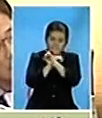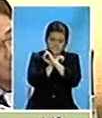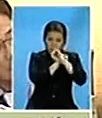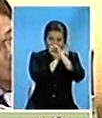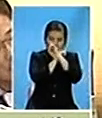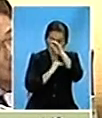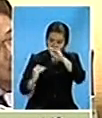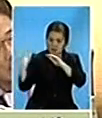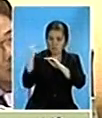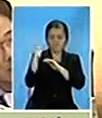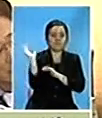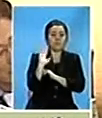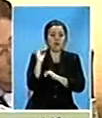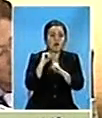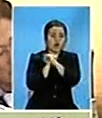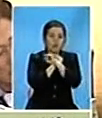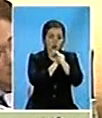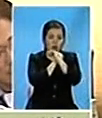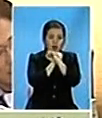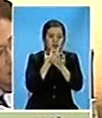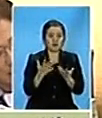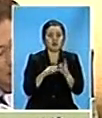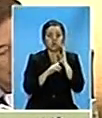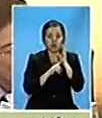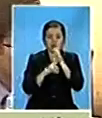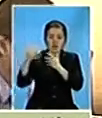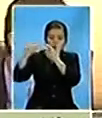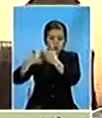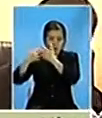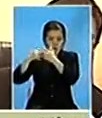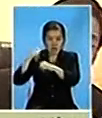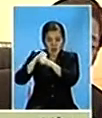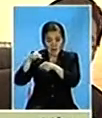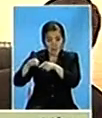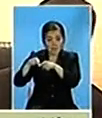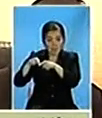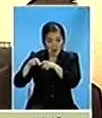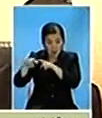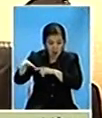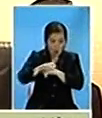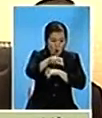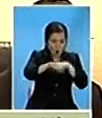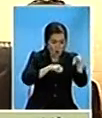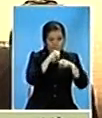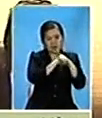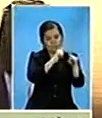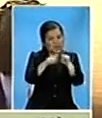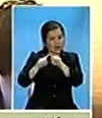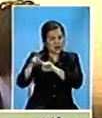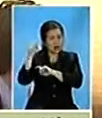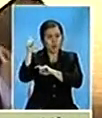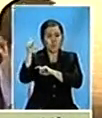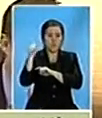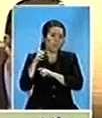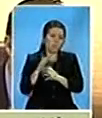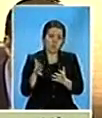เถิดไปใช้หรือว่าอุปกรณ์วิทยาศาสตร์การแพทย์ใช้ลามเถิดไปถึงแพทย์แผนปัจจุบันนะเช่นเพื่อนมันทำอะไรต่ออะไรเอามา